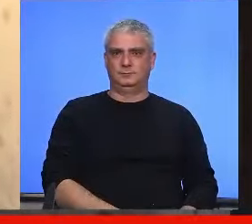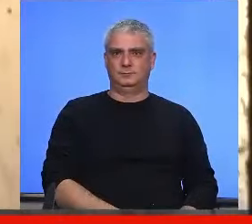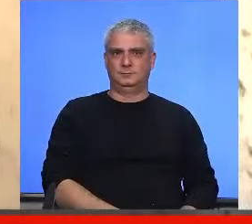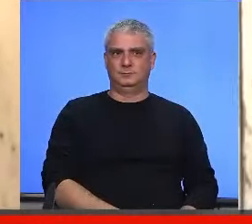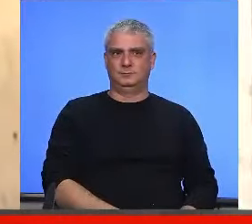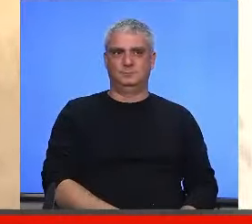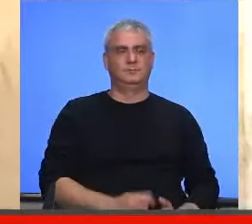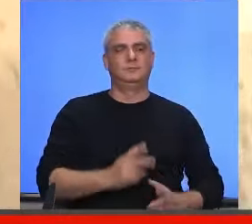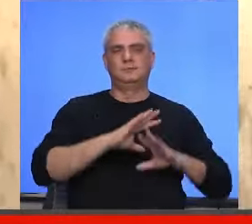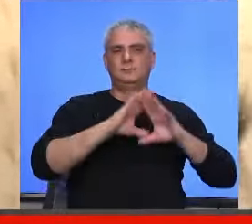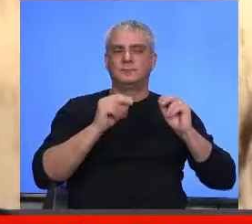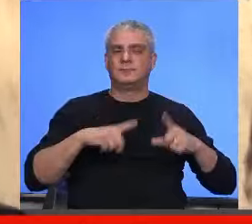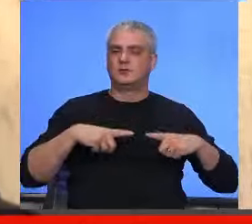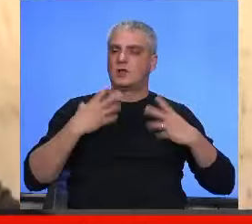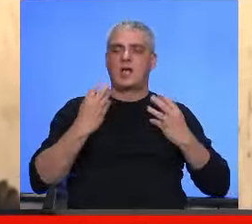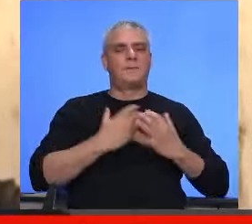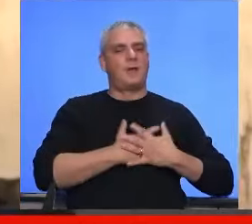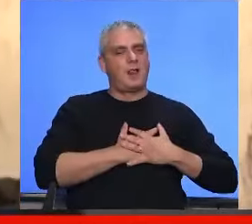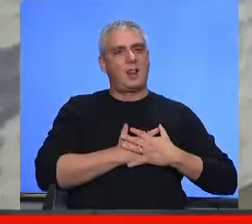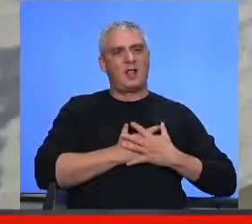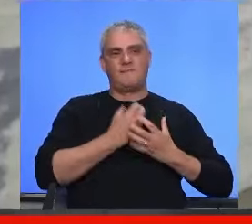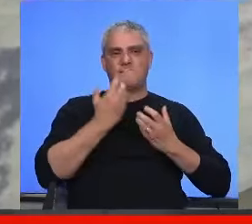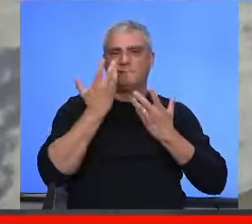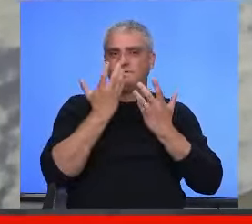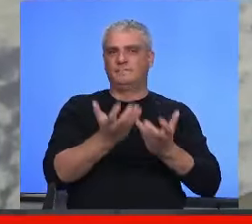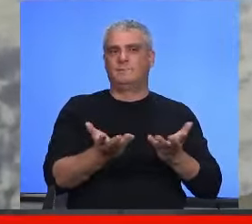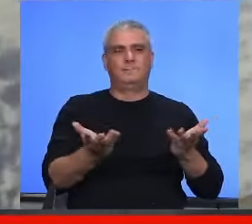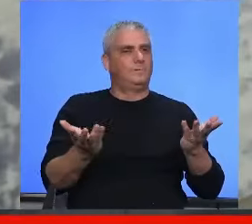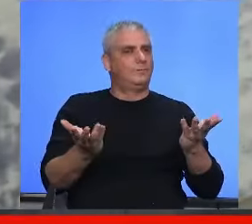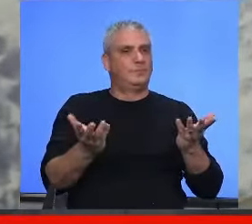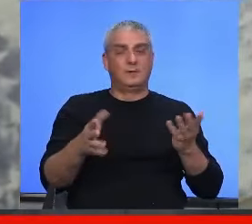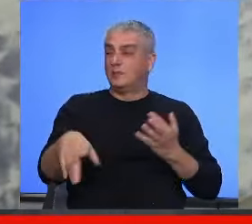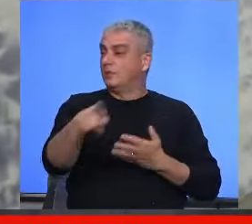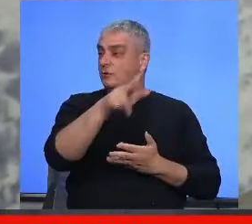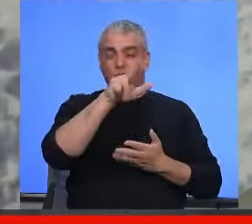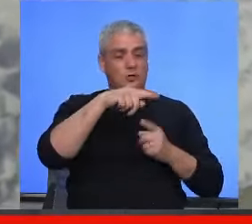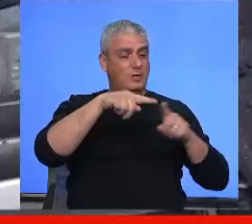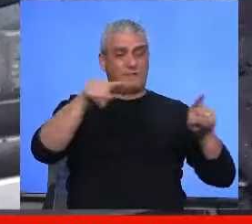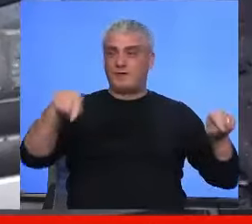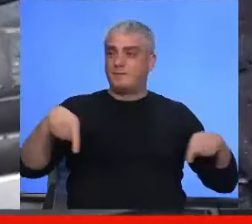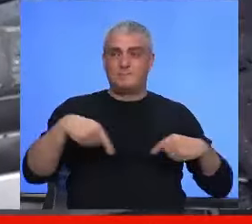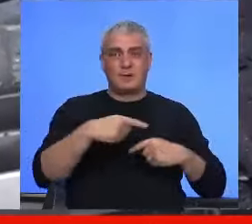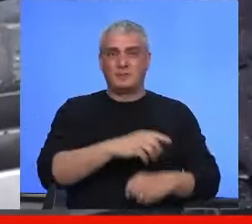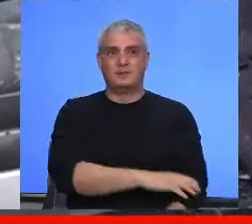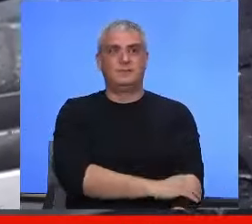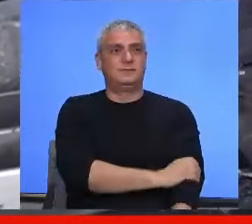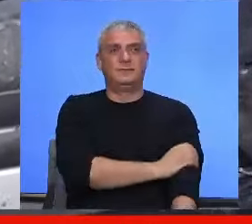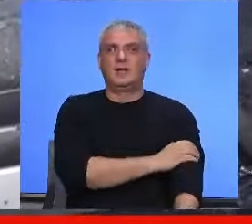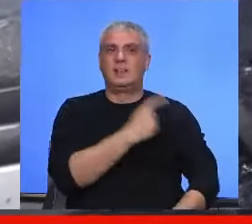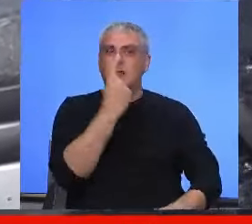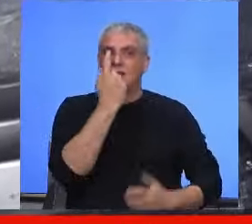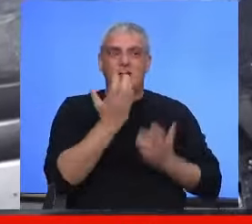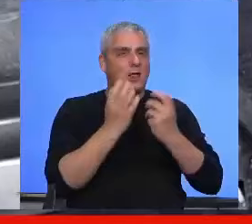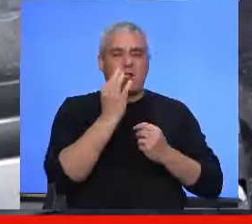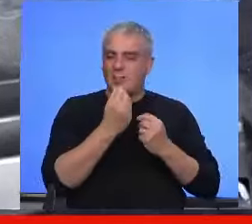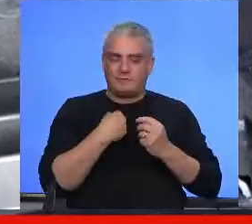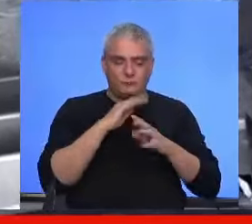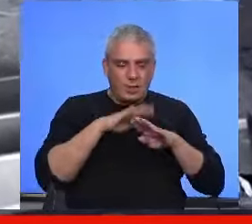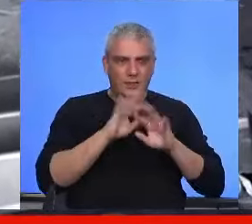מפעל חיים שלם, הרבה לב. אין פה בכל ה-3,000 מטר האלה פיסה של קילו ענבים שלא נגעתי